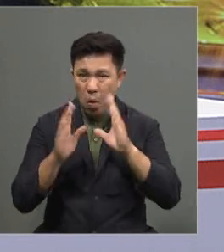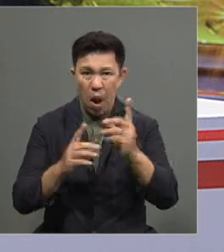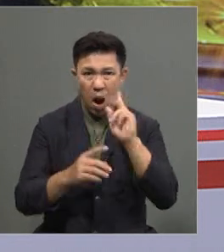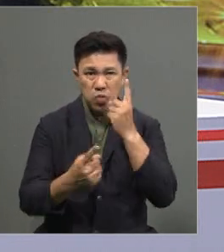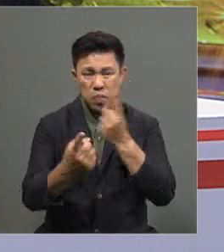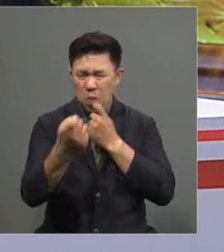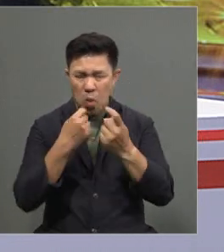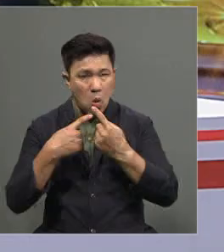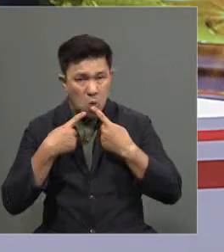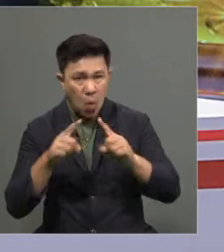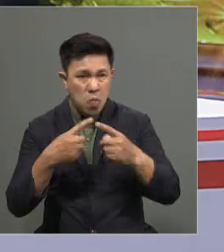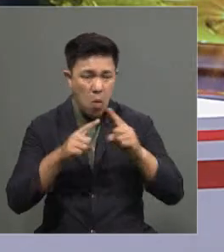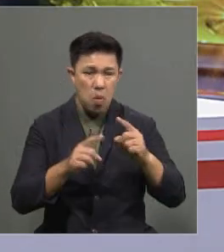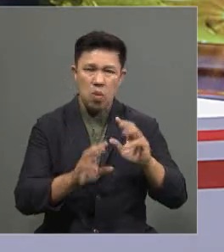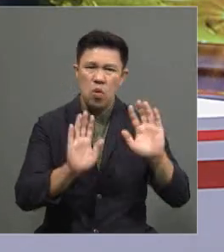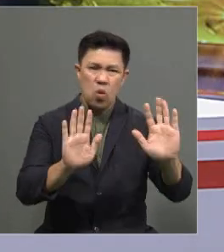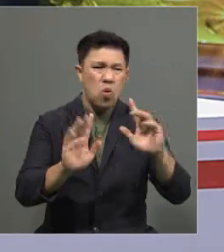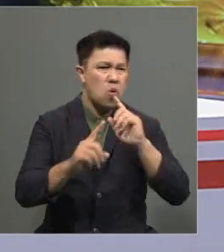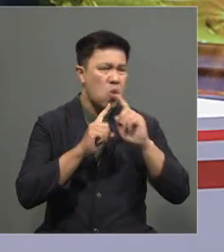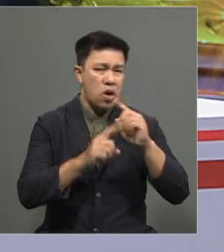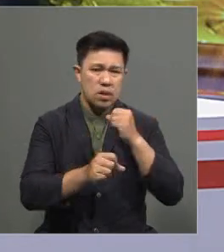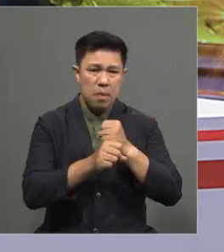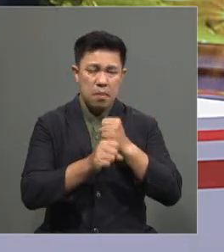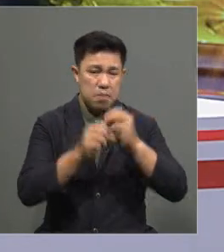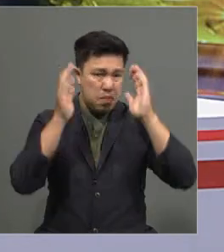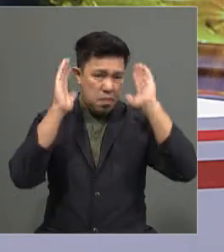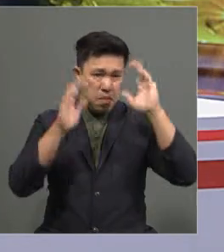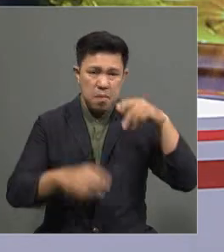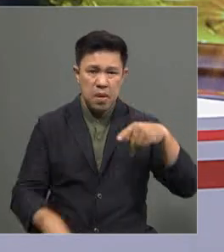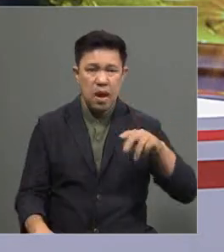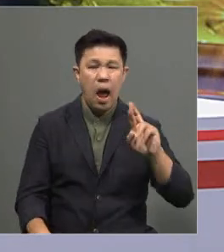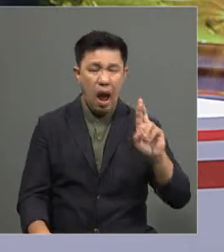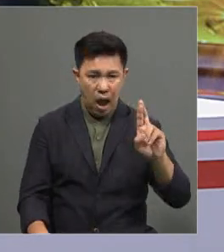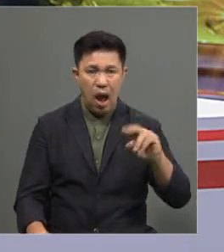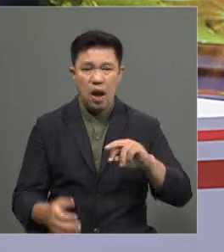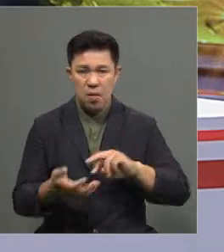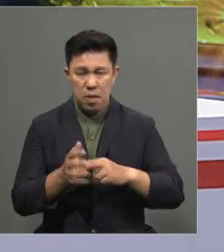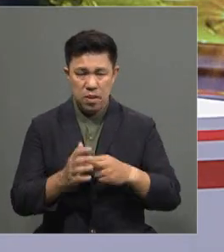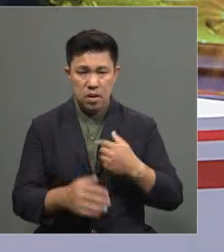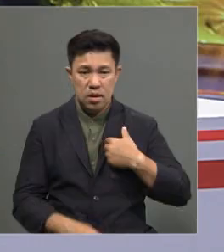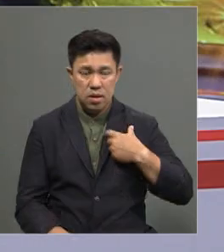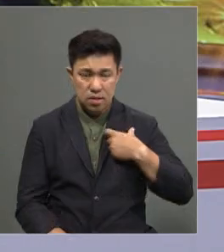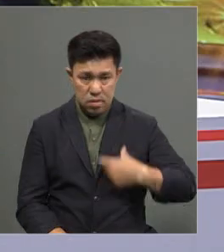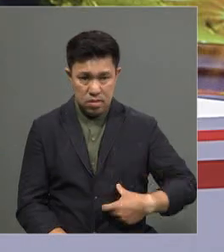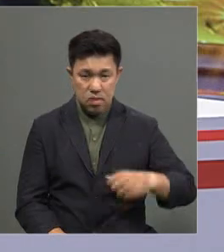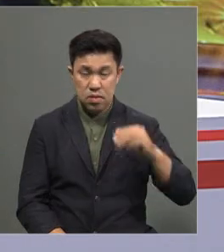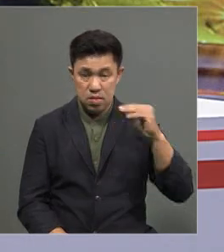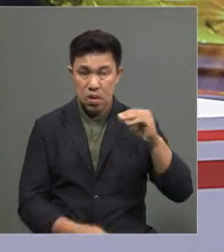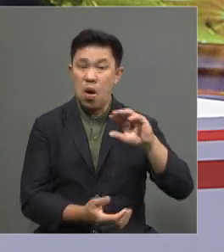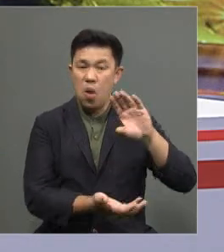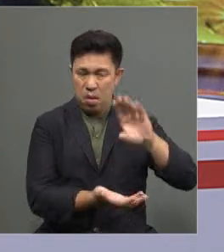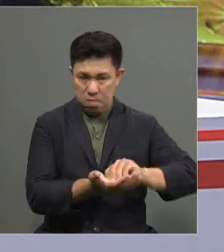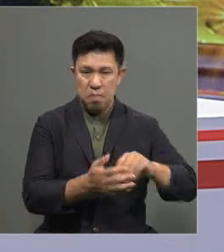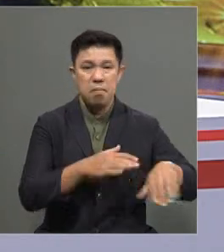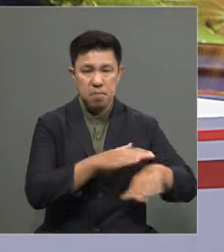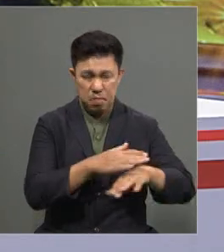ก็ย้ำว่ามันเป็นการคุยกันเรื่องของการทำ PR นะแล้วก็บอกว่าตัวเองเนี่ยทางทนายความก็เก็บรวบรวมหลักฐานและเดี๋ยวค